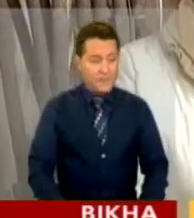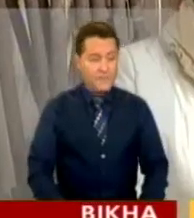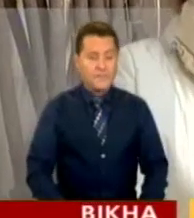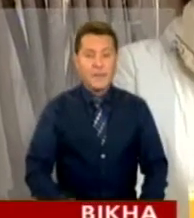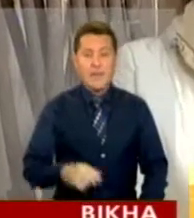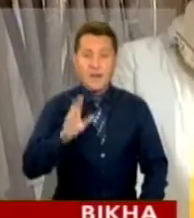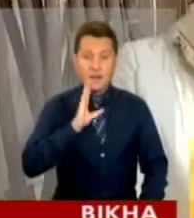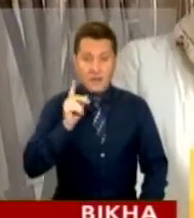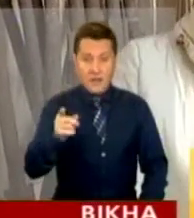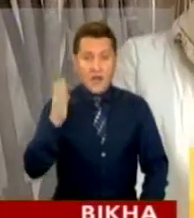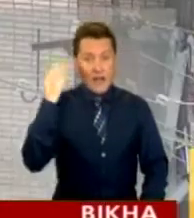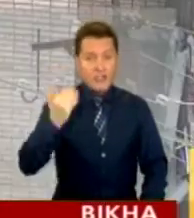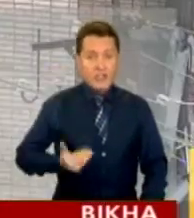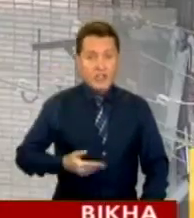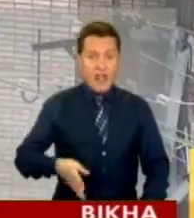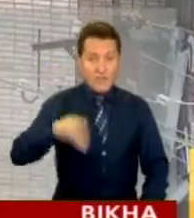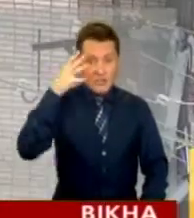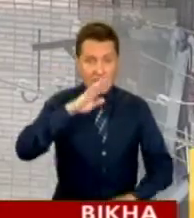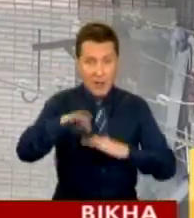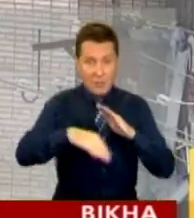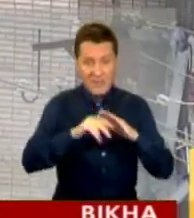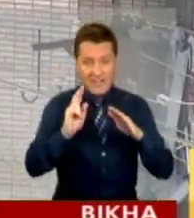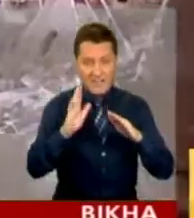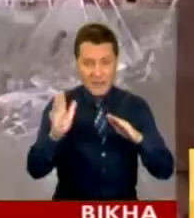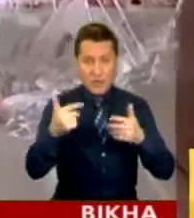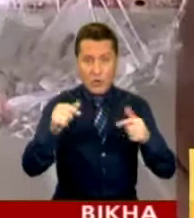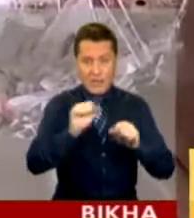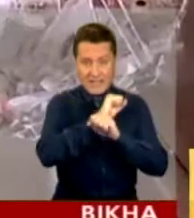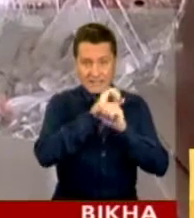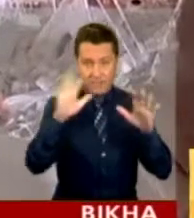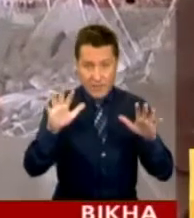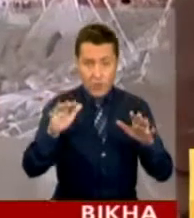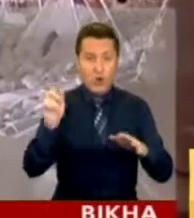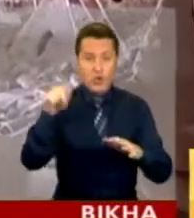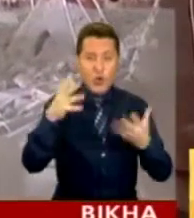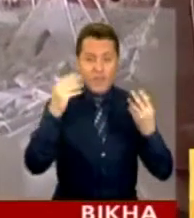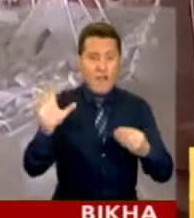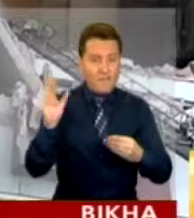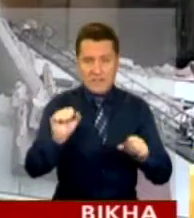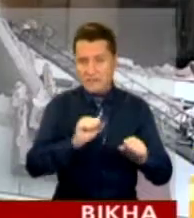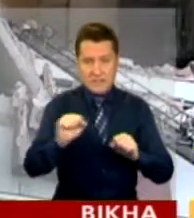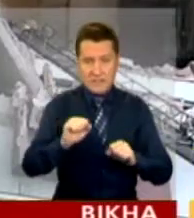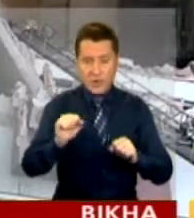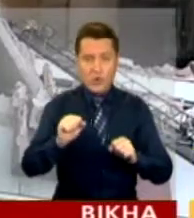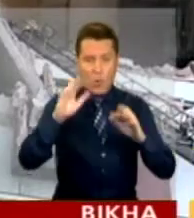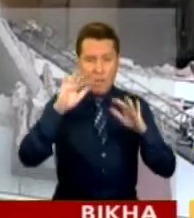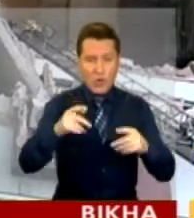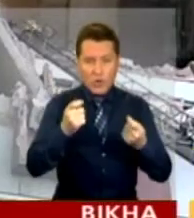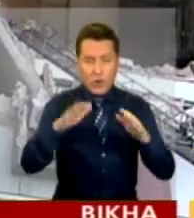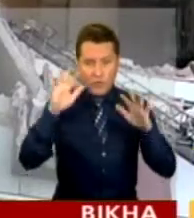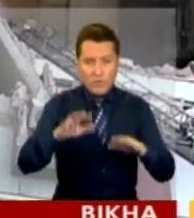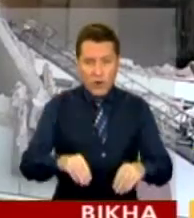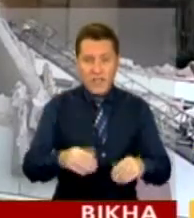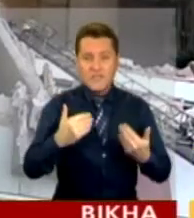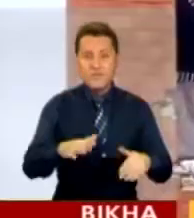Марина Меркулова раніше жила в оселі під квартирою, де стався вибух. Каже, того дня все здригнулося. Коли пилюка трохи вляглася, вона